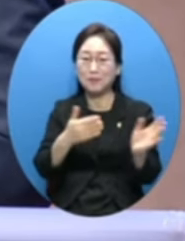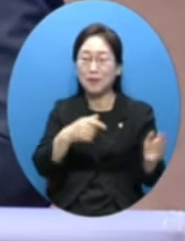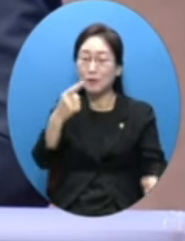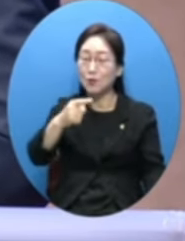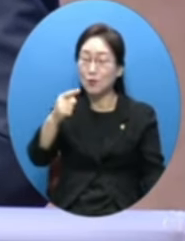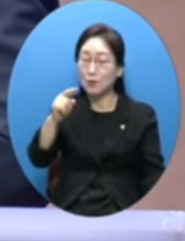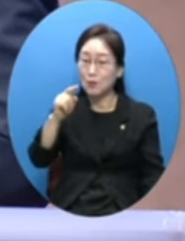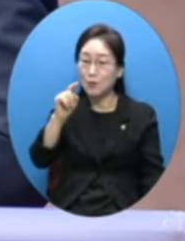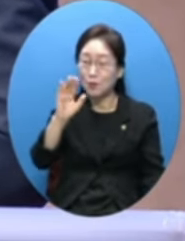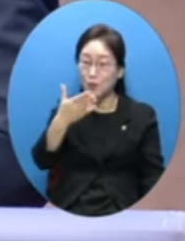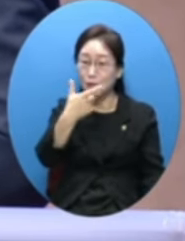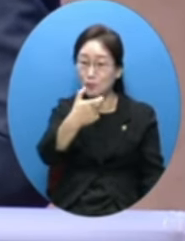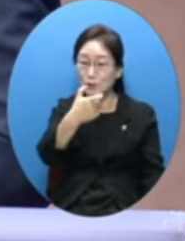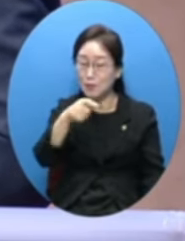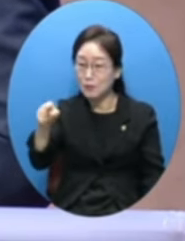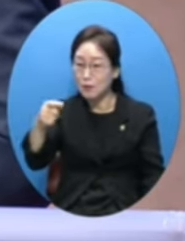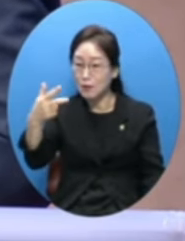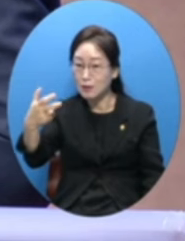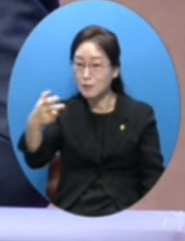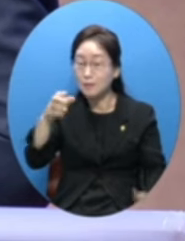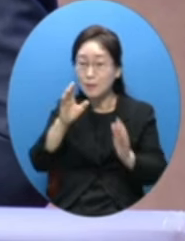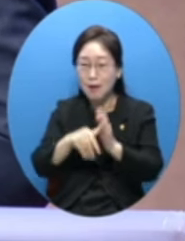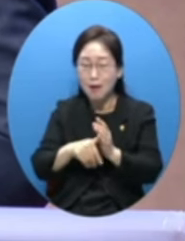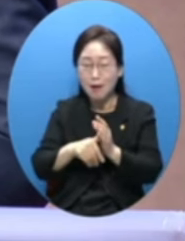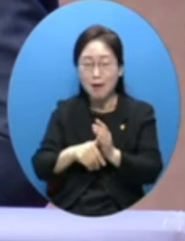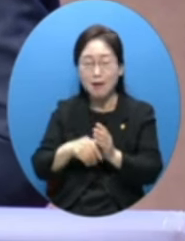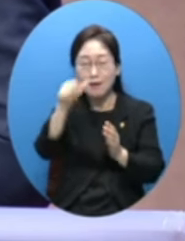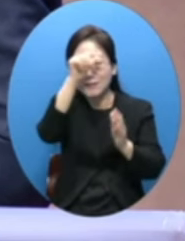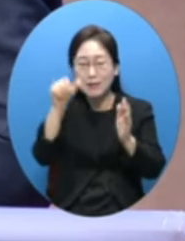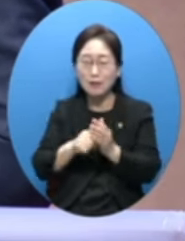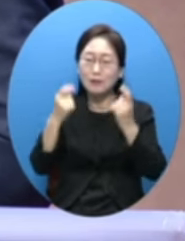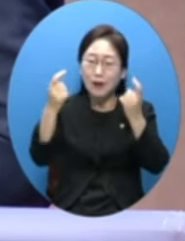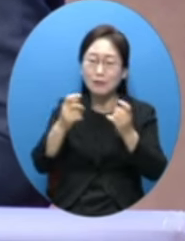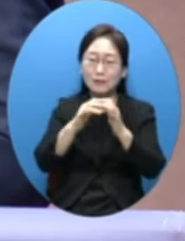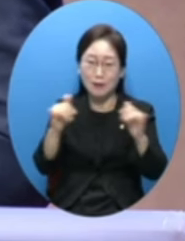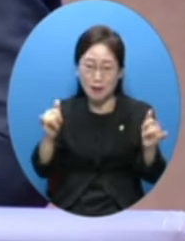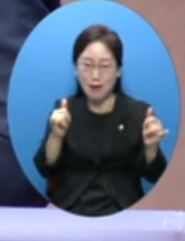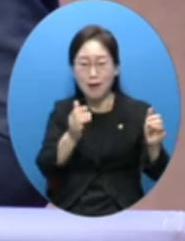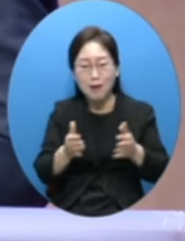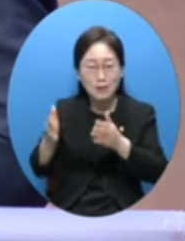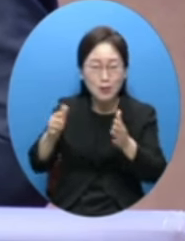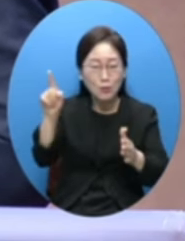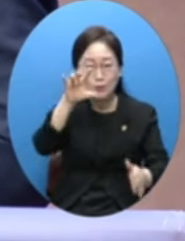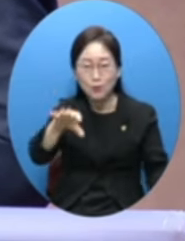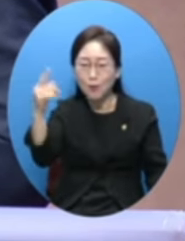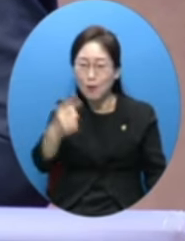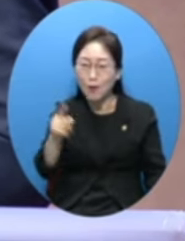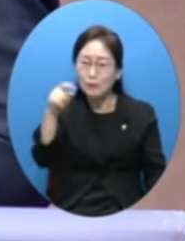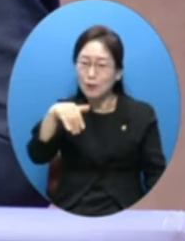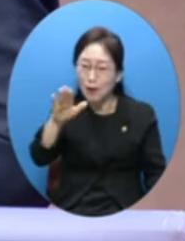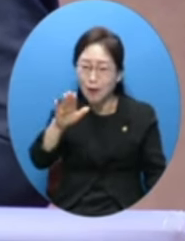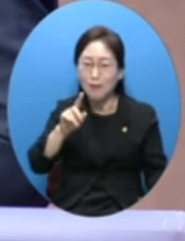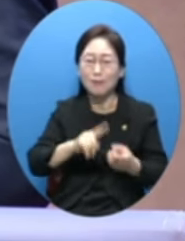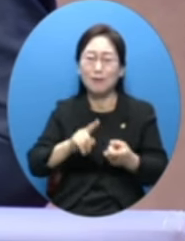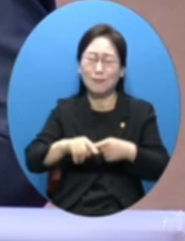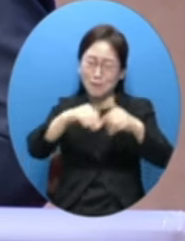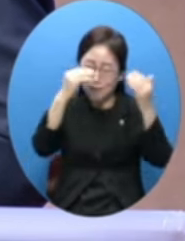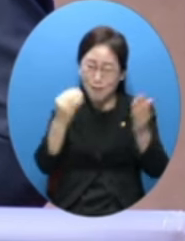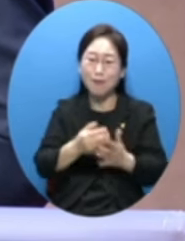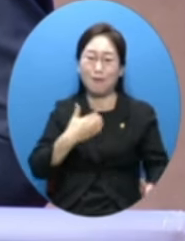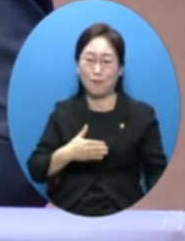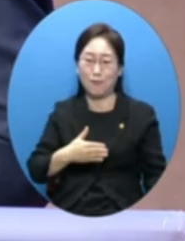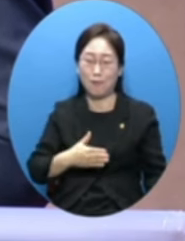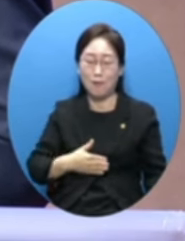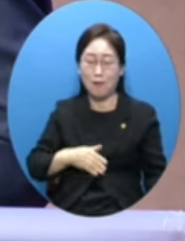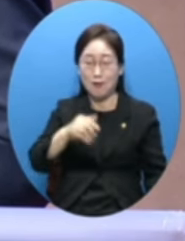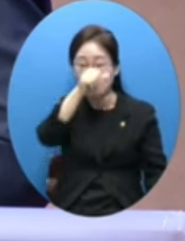가수가 인생은 나그네 길을 어디서 왔다 어디로 가는가 이 노래를 모르는 사람이 없고 참 인생의 힘들고